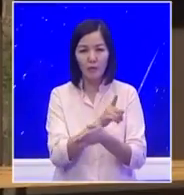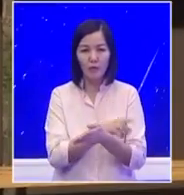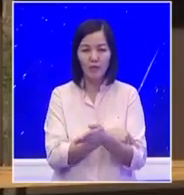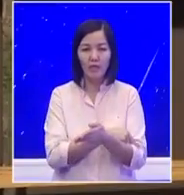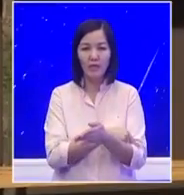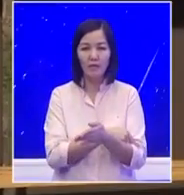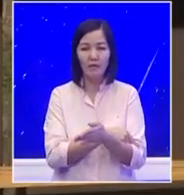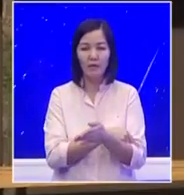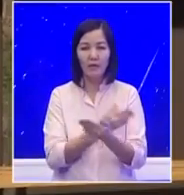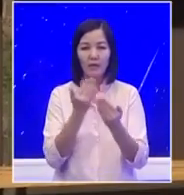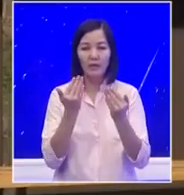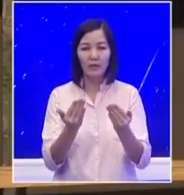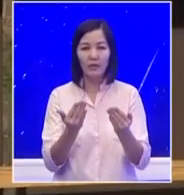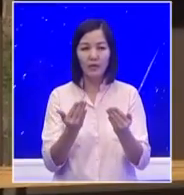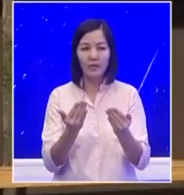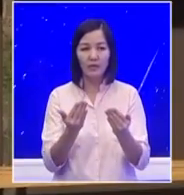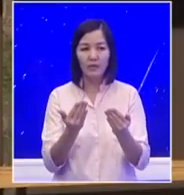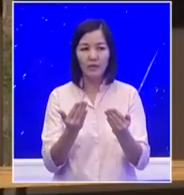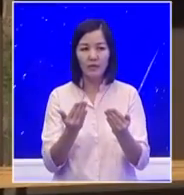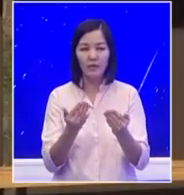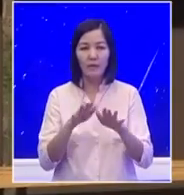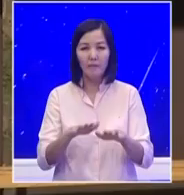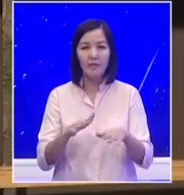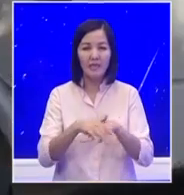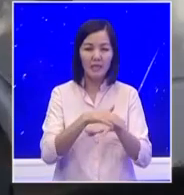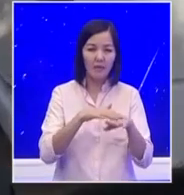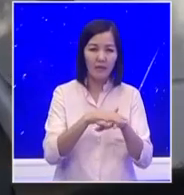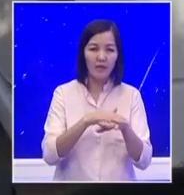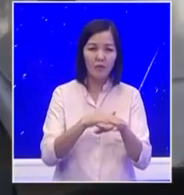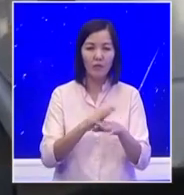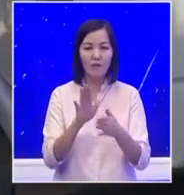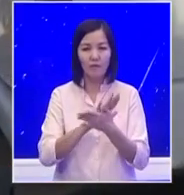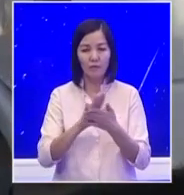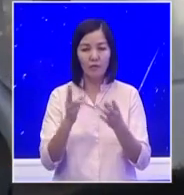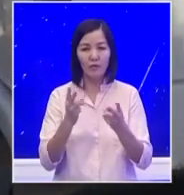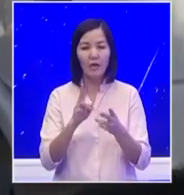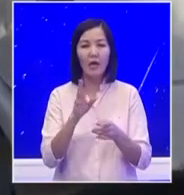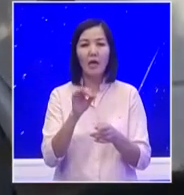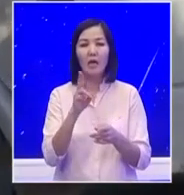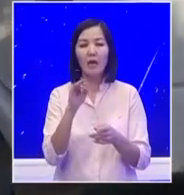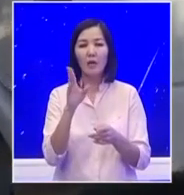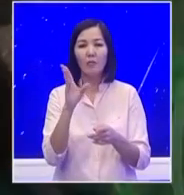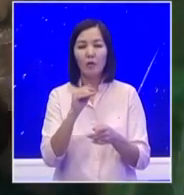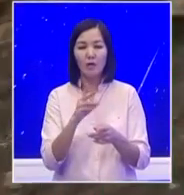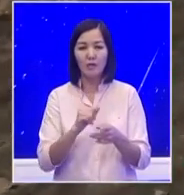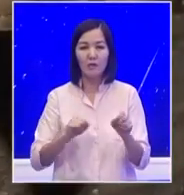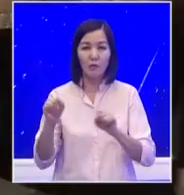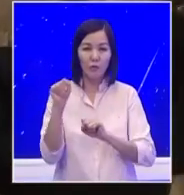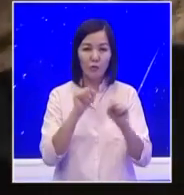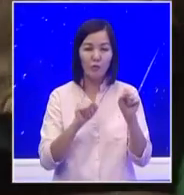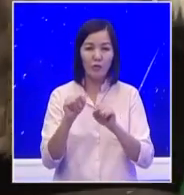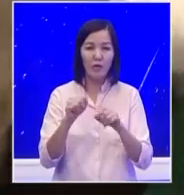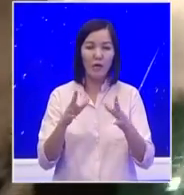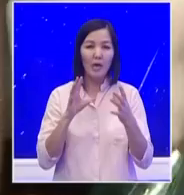дезинфекционными материалами места скопления людей. В Карабулаке также усилены меры по санитарной обработке общественного